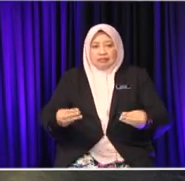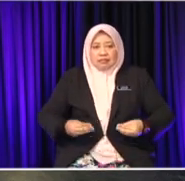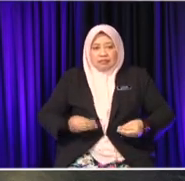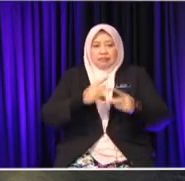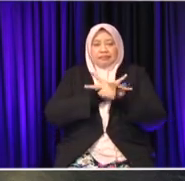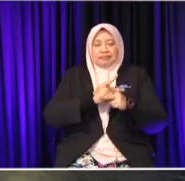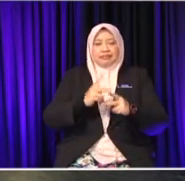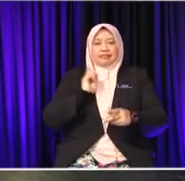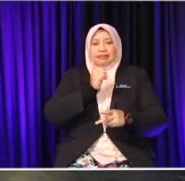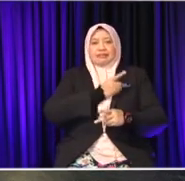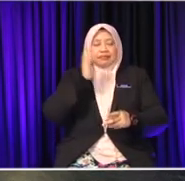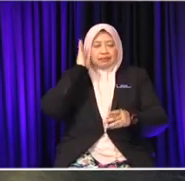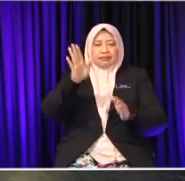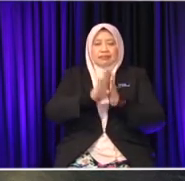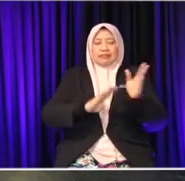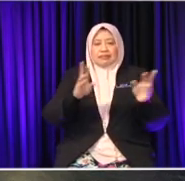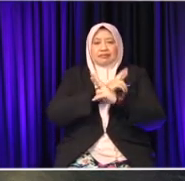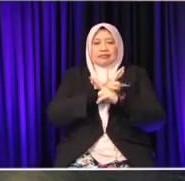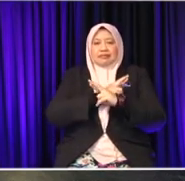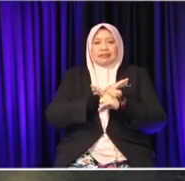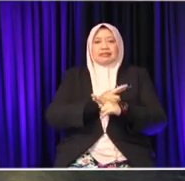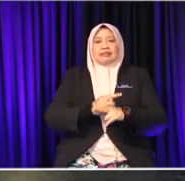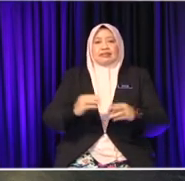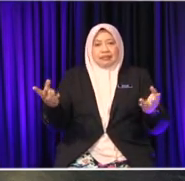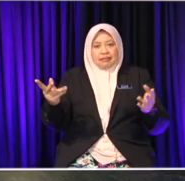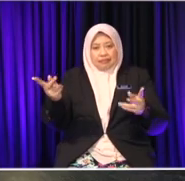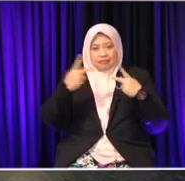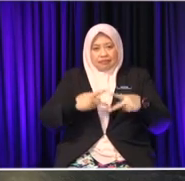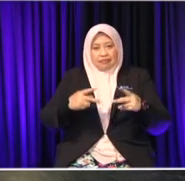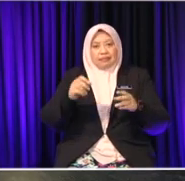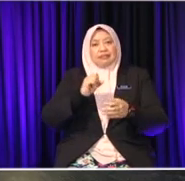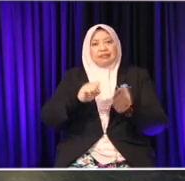seketika kembali semula selepas ini di slot sukses